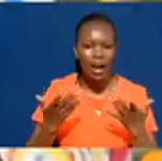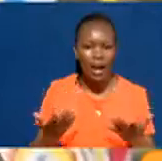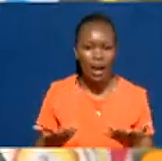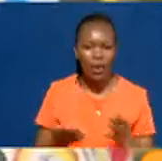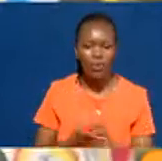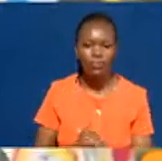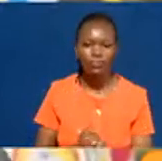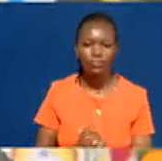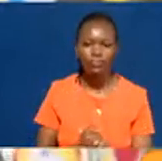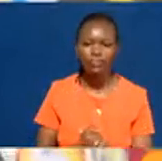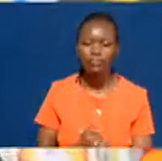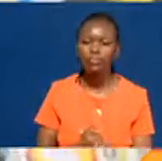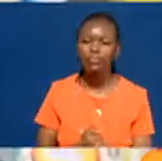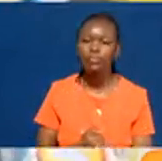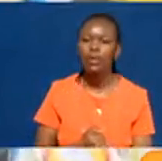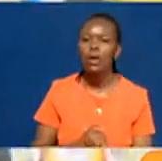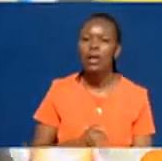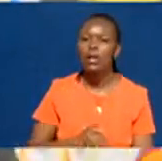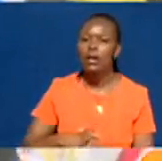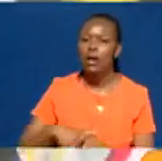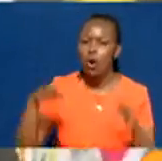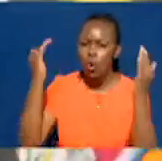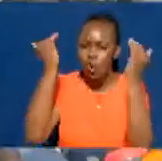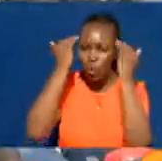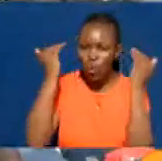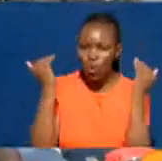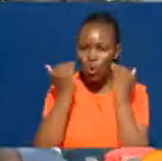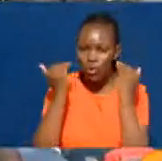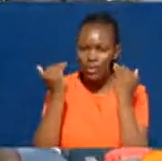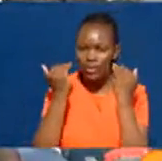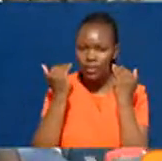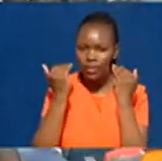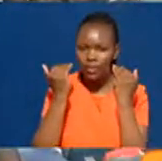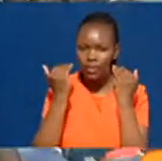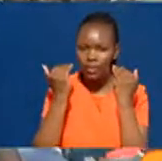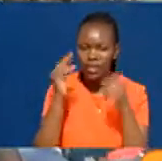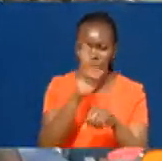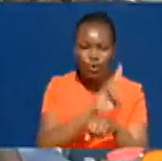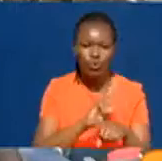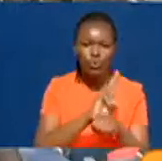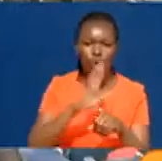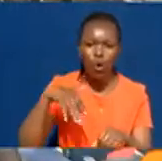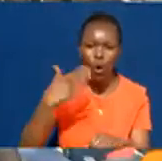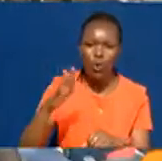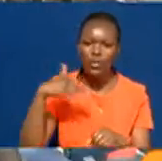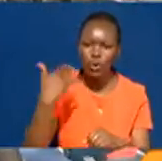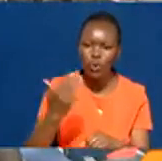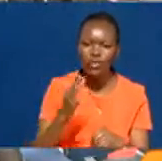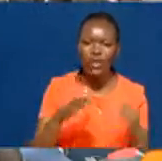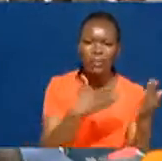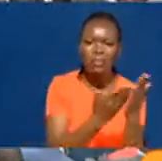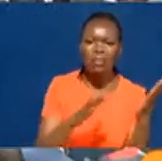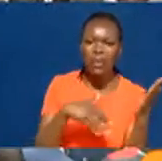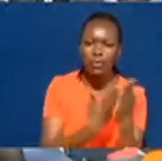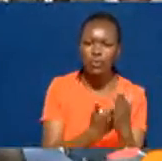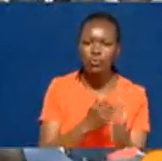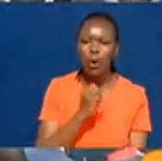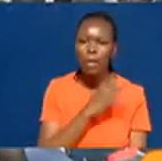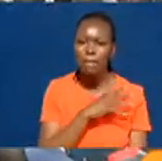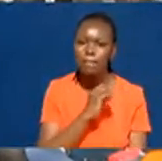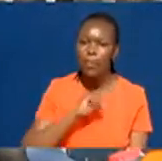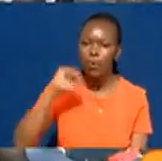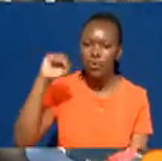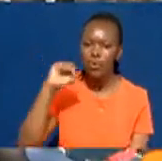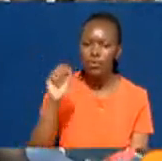criminal justice system katika taifa letu la Kenya haitatumika kuendesha mambo ya siasa